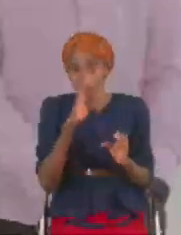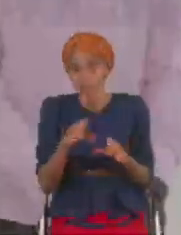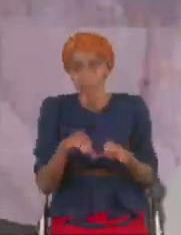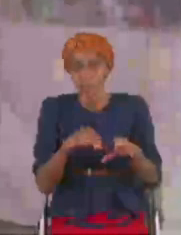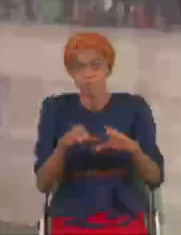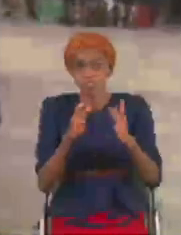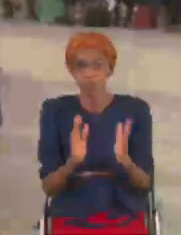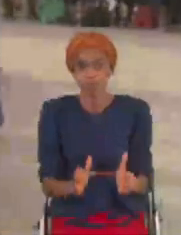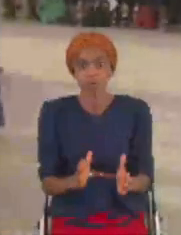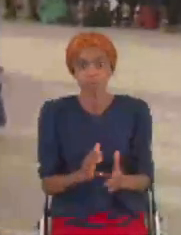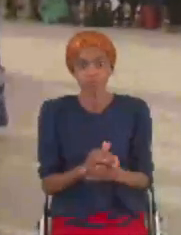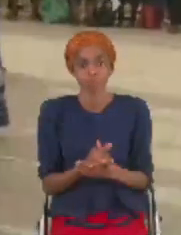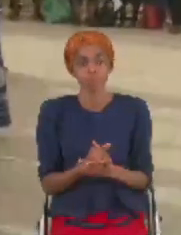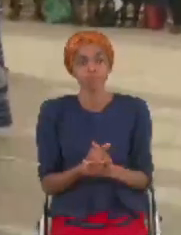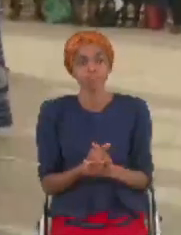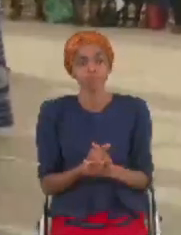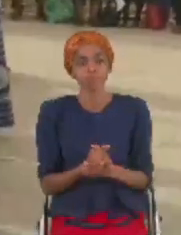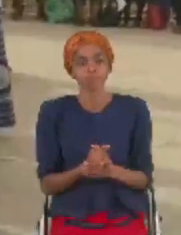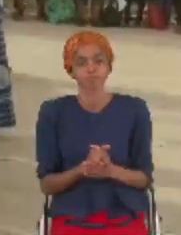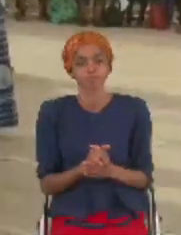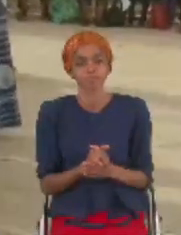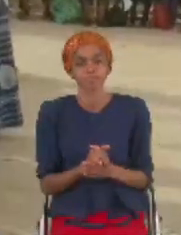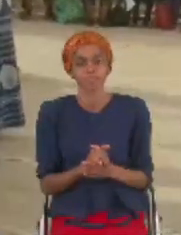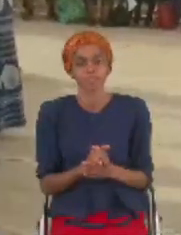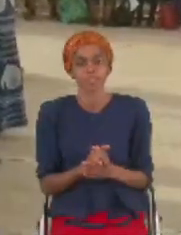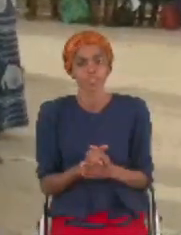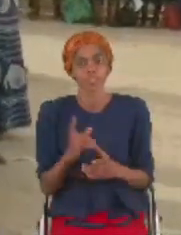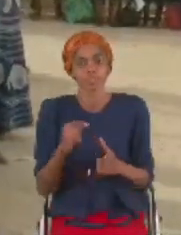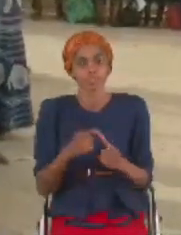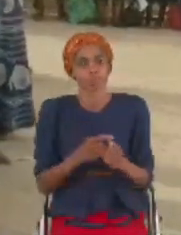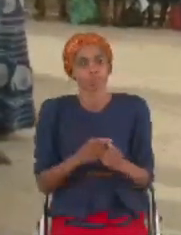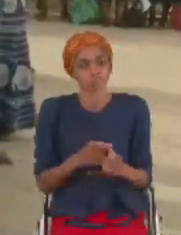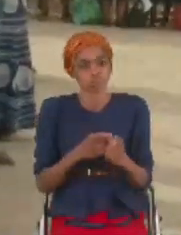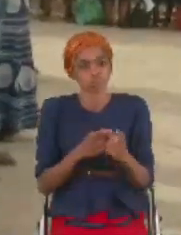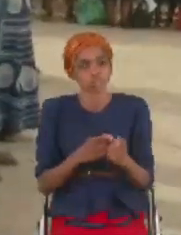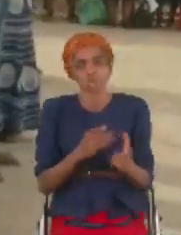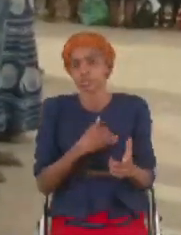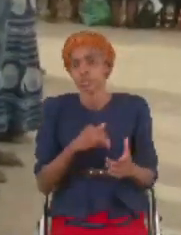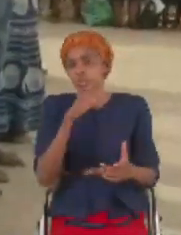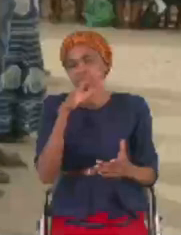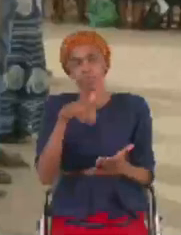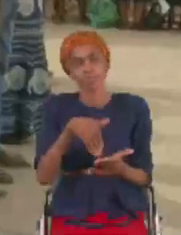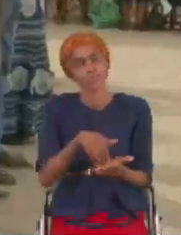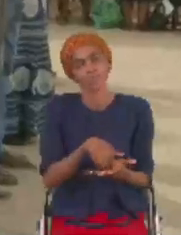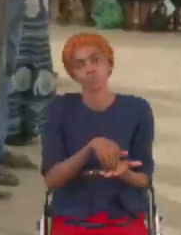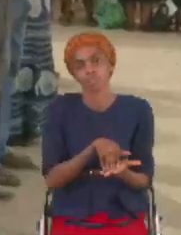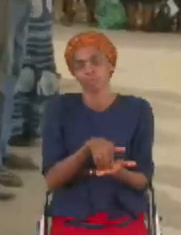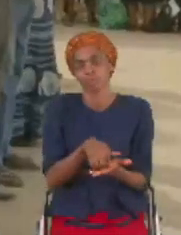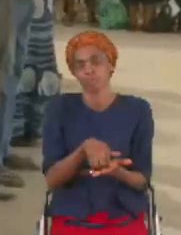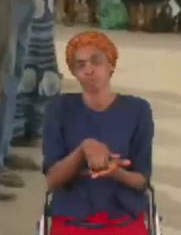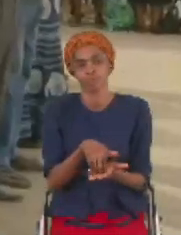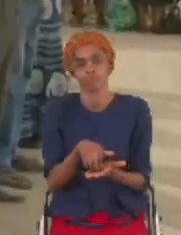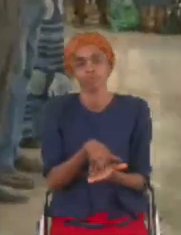tu seras un accompli soeur tu vas courir et us de la pas fatigués